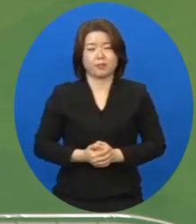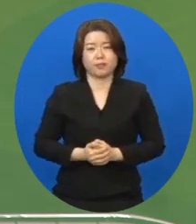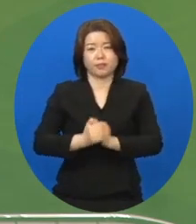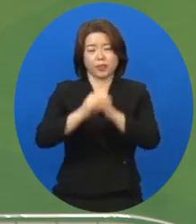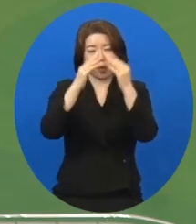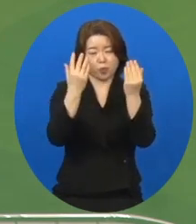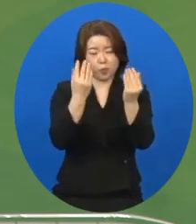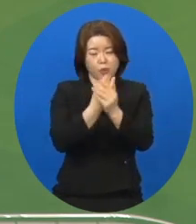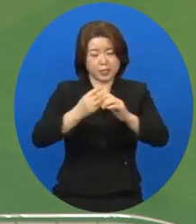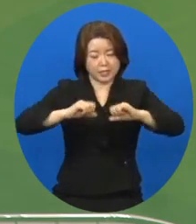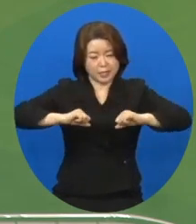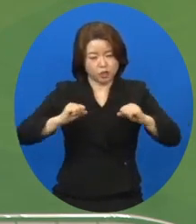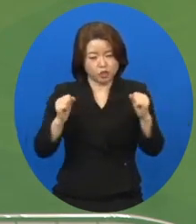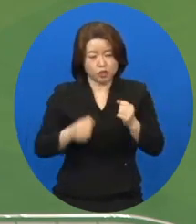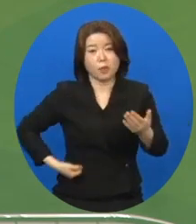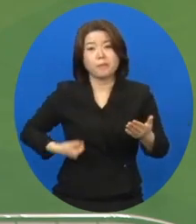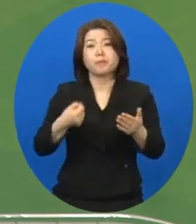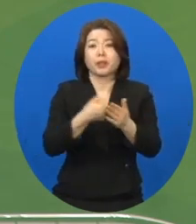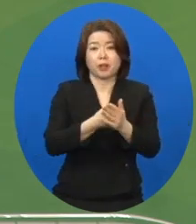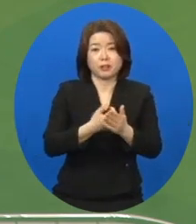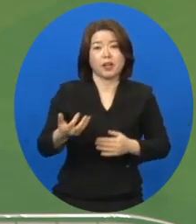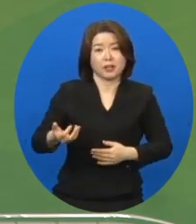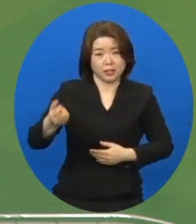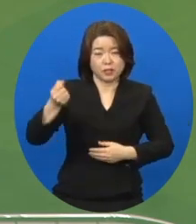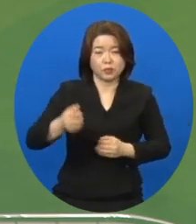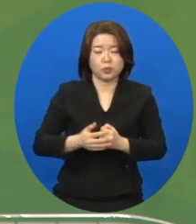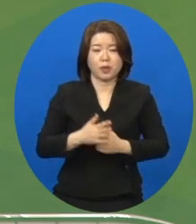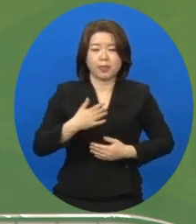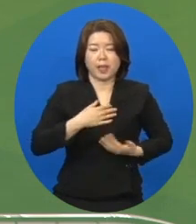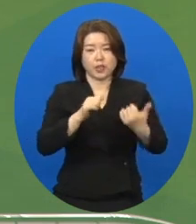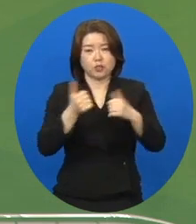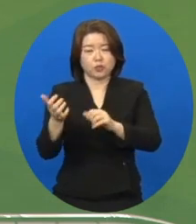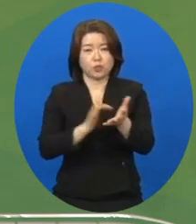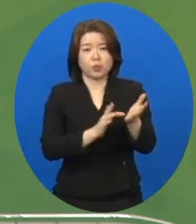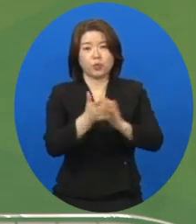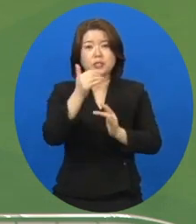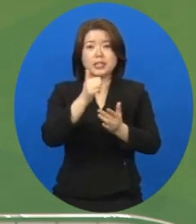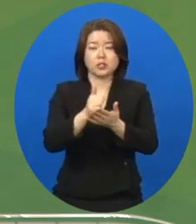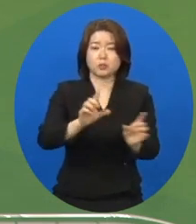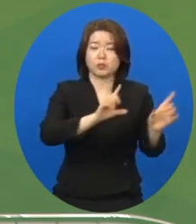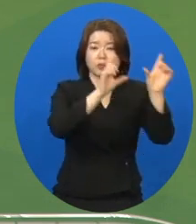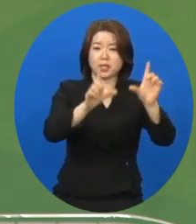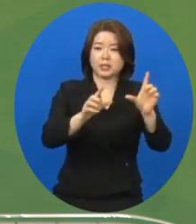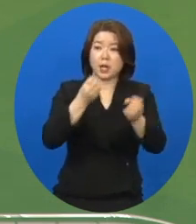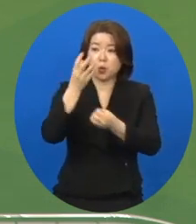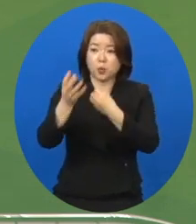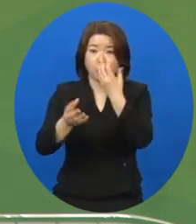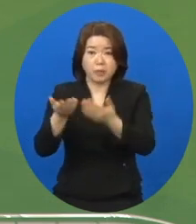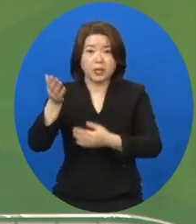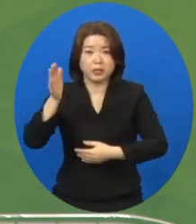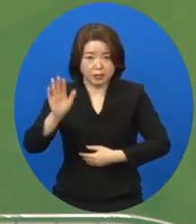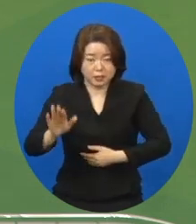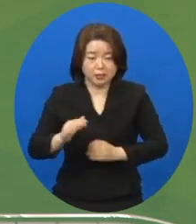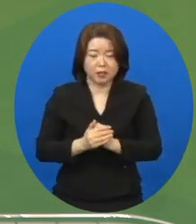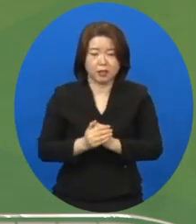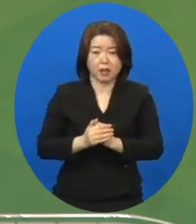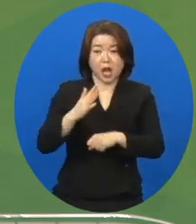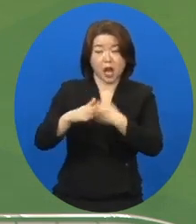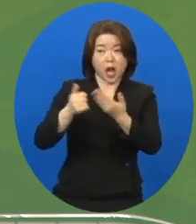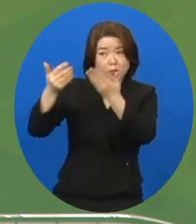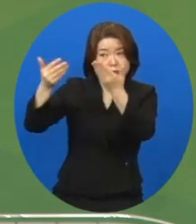완전한 순종의 결단으로 나는 죽고 예수로 산다고 고백하면서 하나님이 주시는 마음이